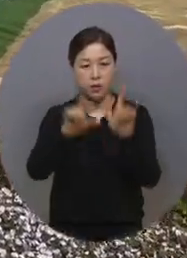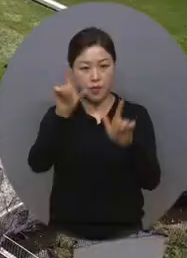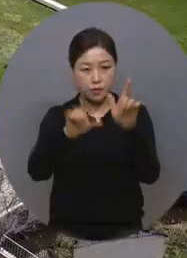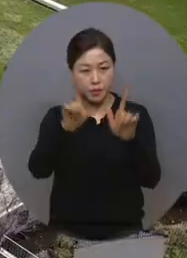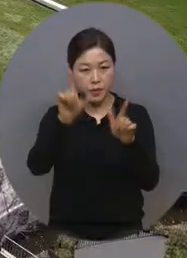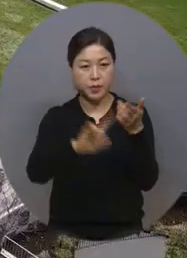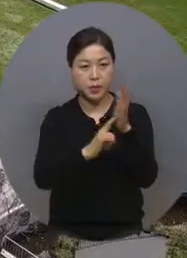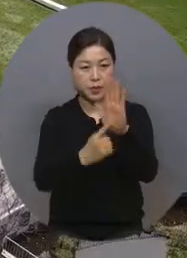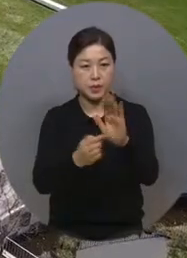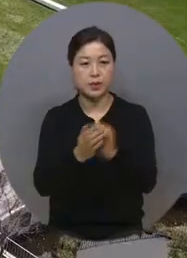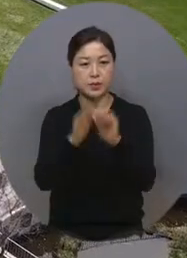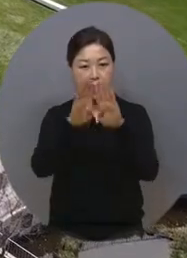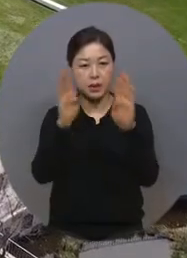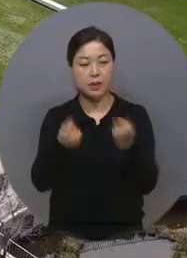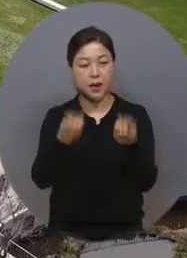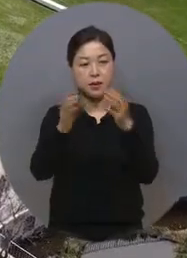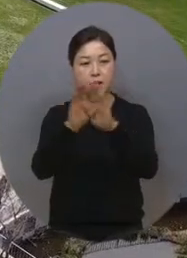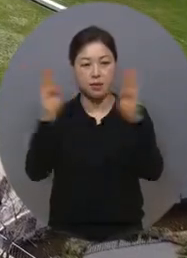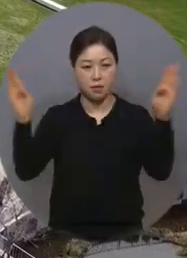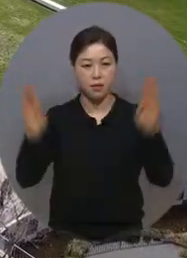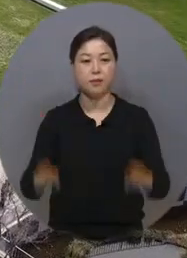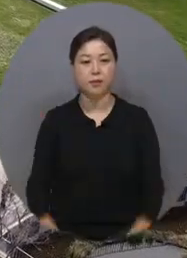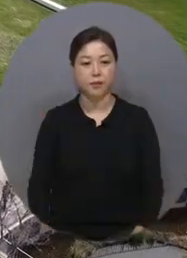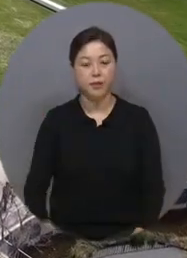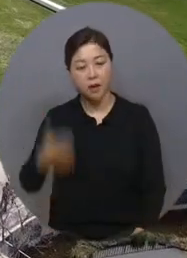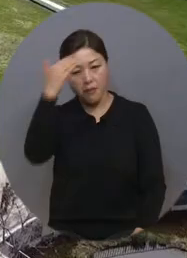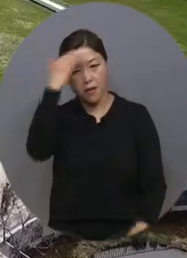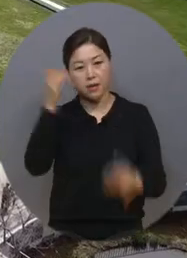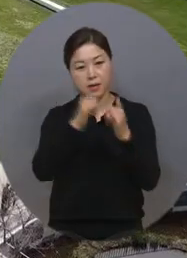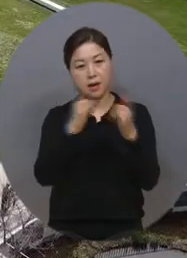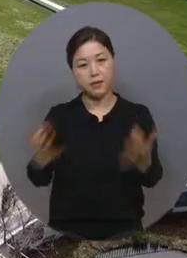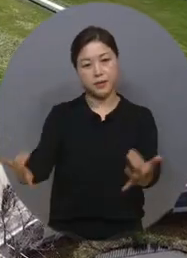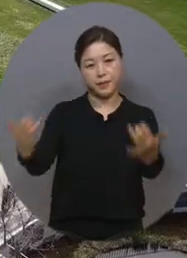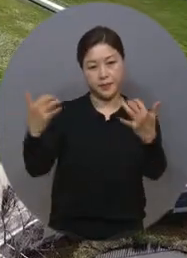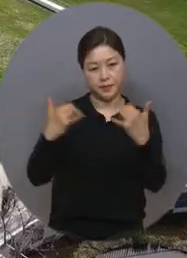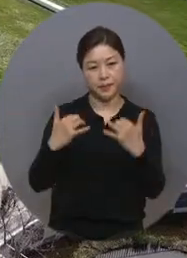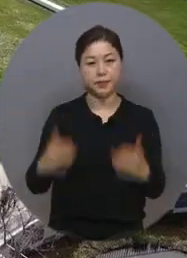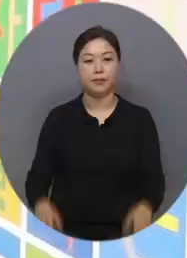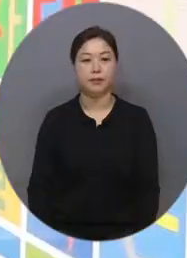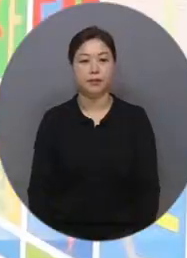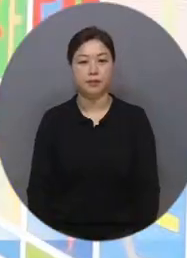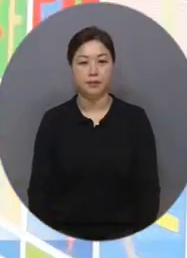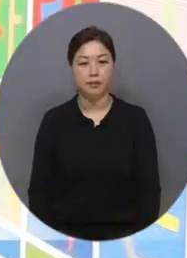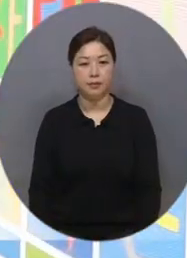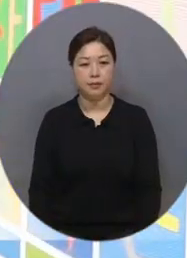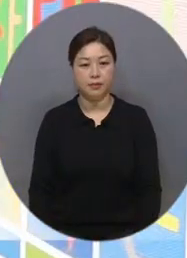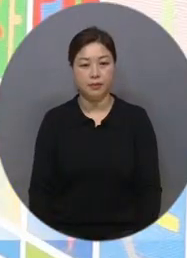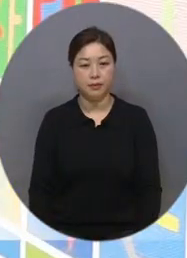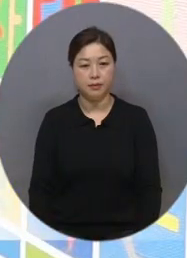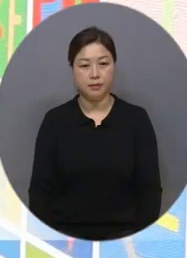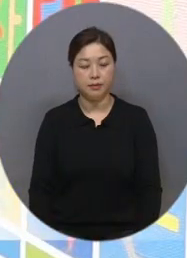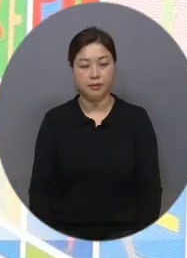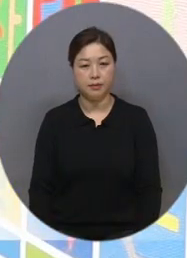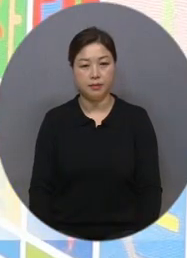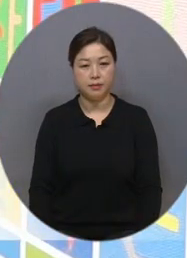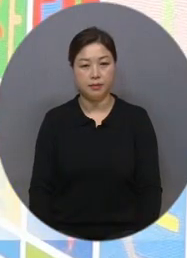돌아온 박람회장의 문이 활짝 열려 관람객들을 맞이했습니다. 사실 저는 이렇게